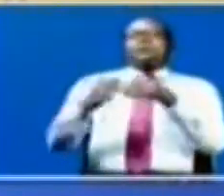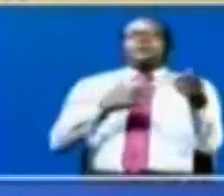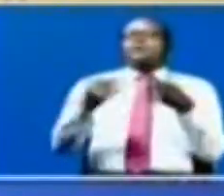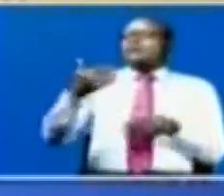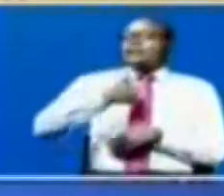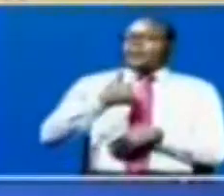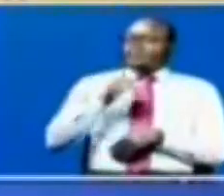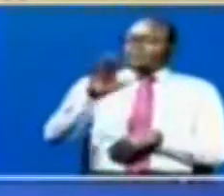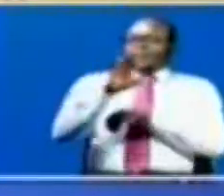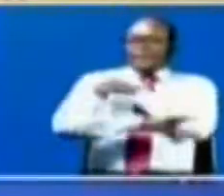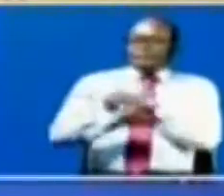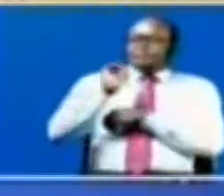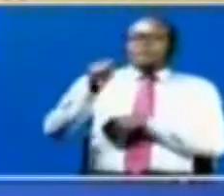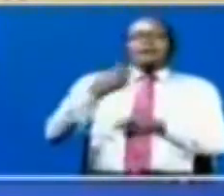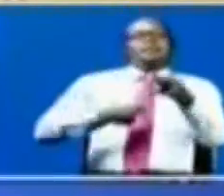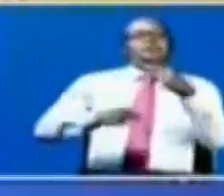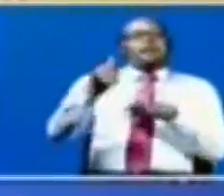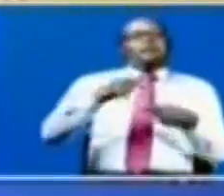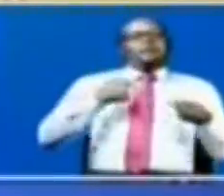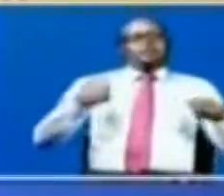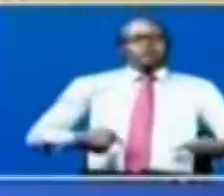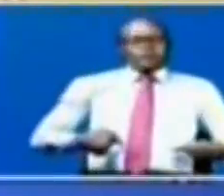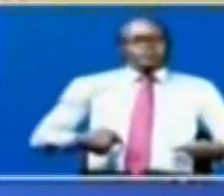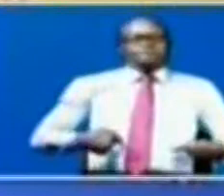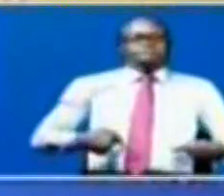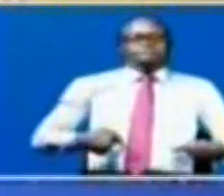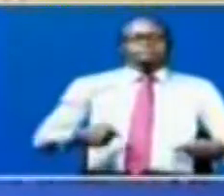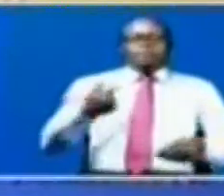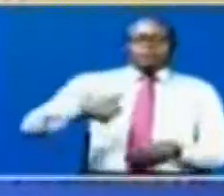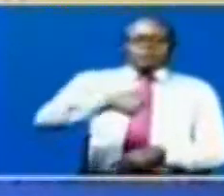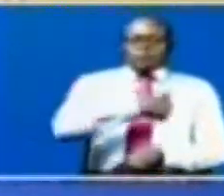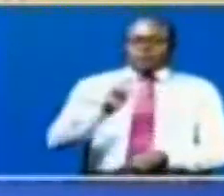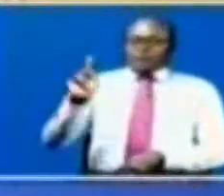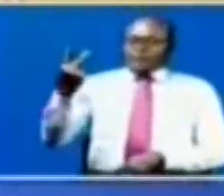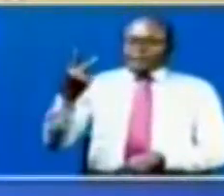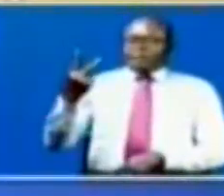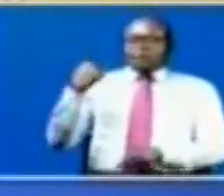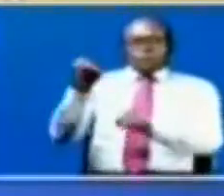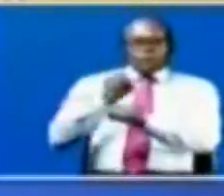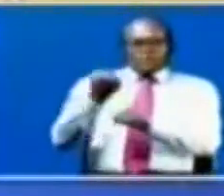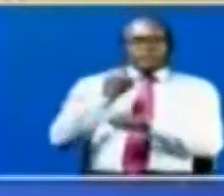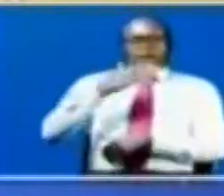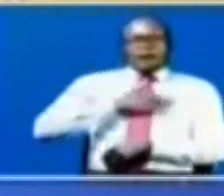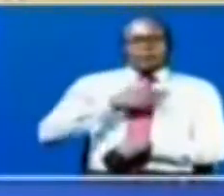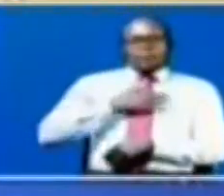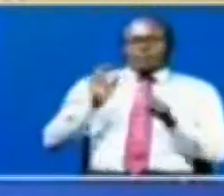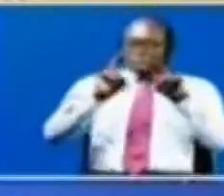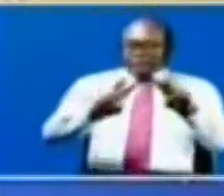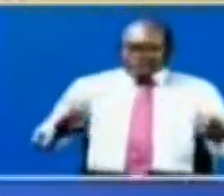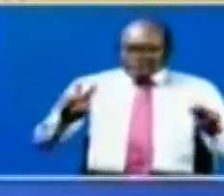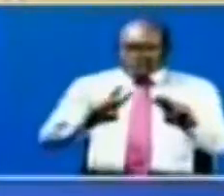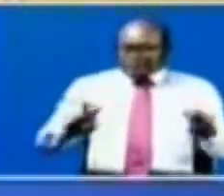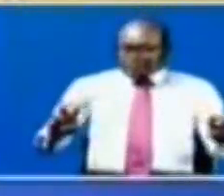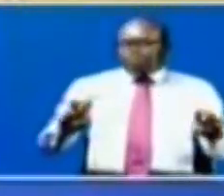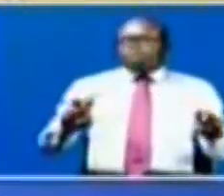bidhaa ambazo wanaweza wakauza hapa Uchina. Na sisi kama Kenya tuliweza fanya research ama analysis, na